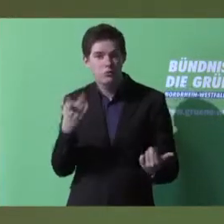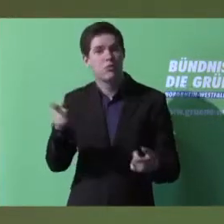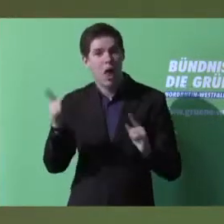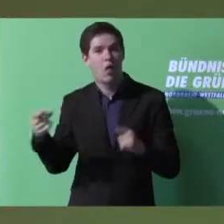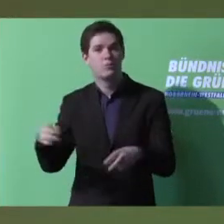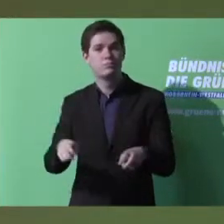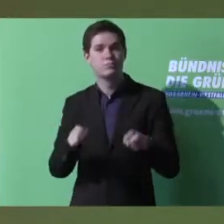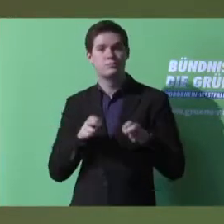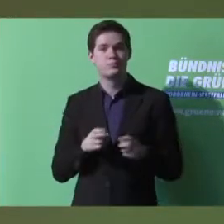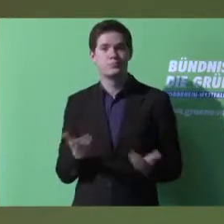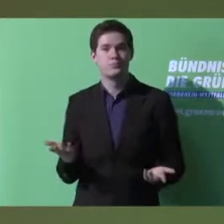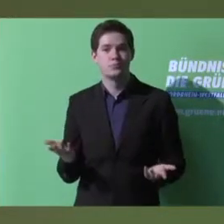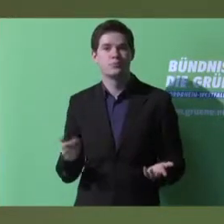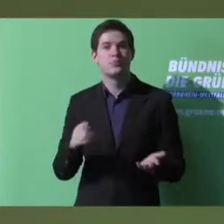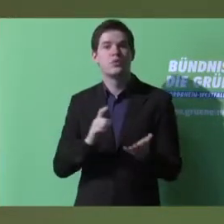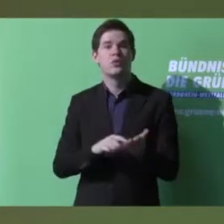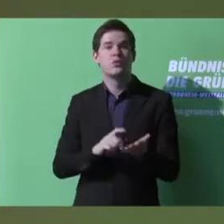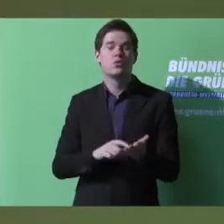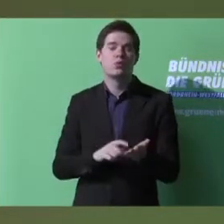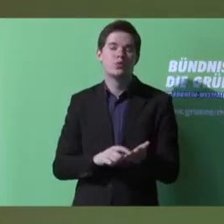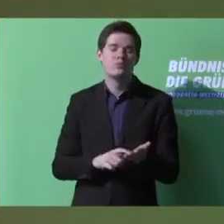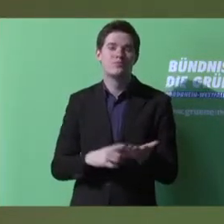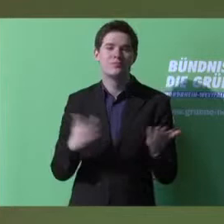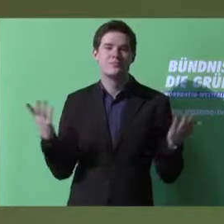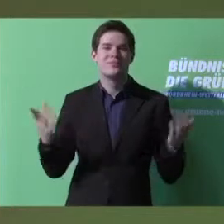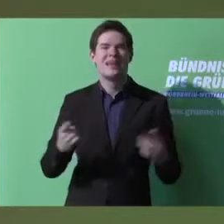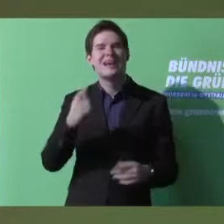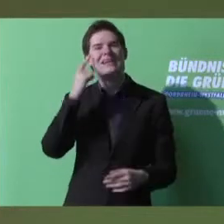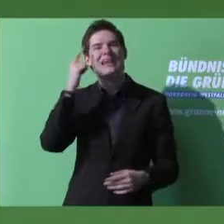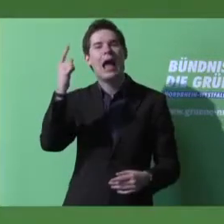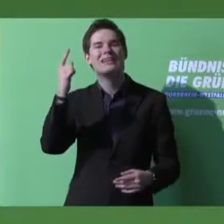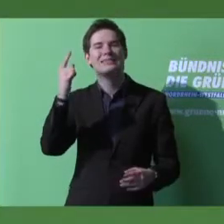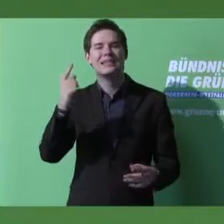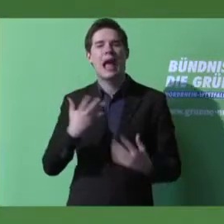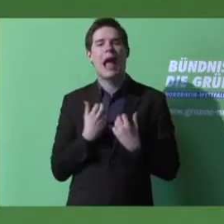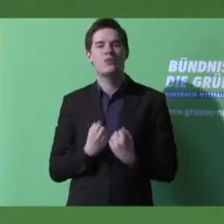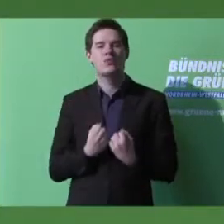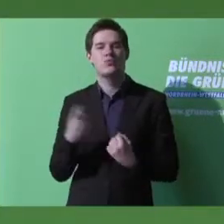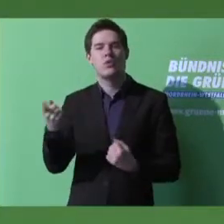zurückgetreten wegen des freien Umgangs mit dem geistigen Eigentum.